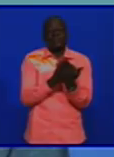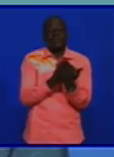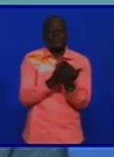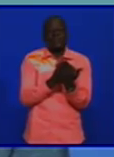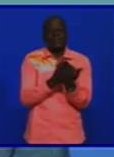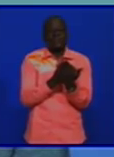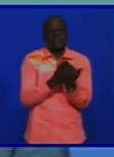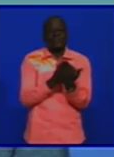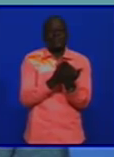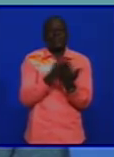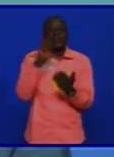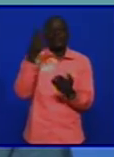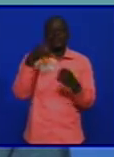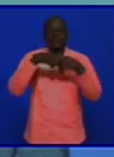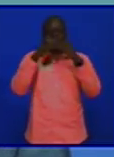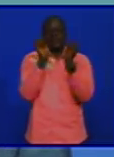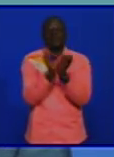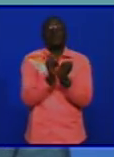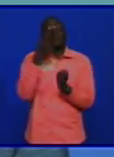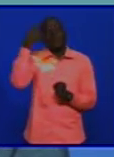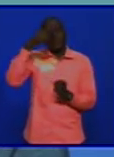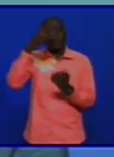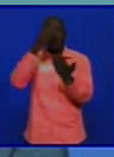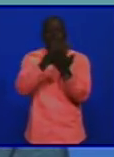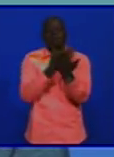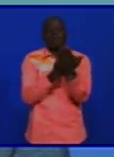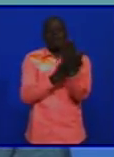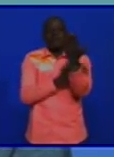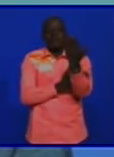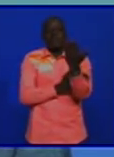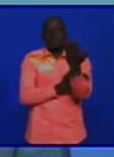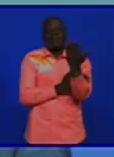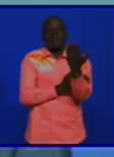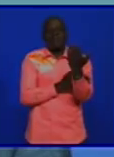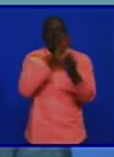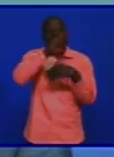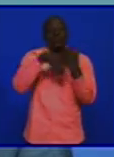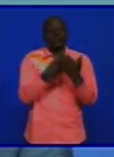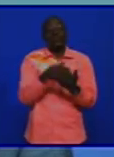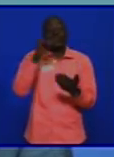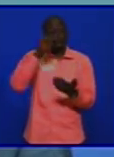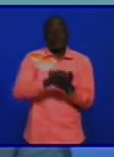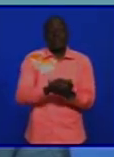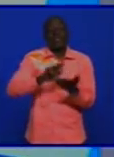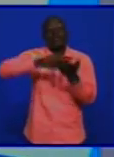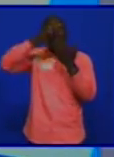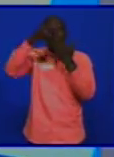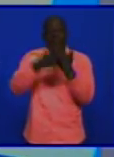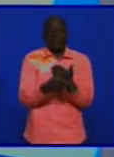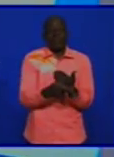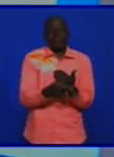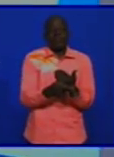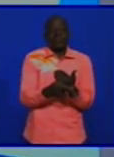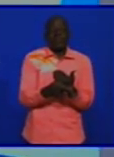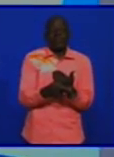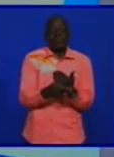de la deuxième édition pour améliorer tout ce qui est prévu dans le programme. Et